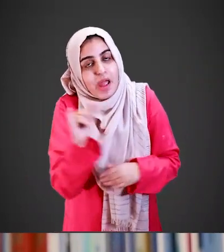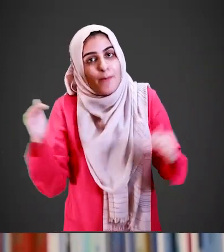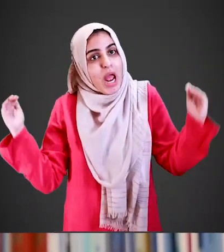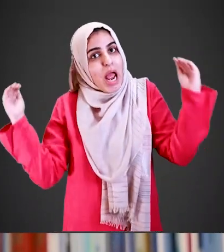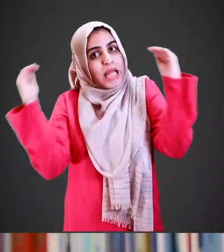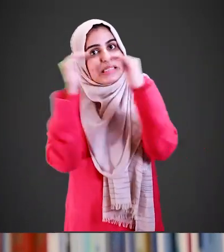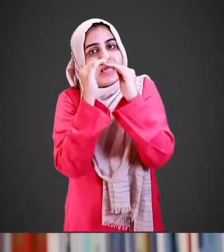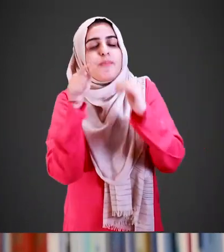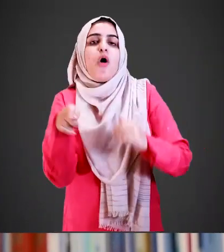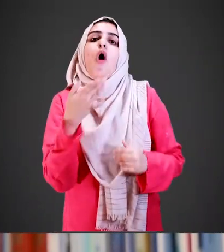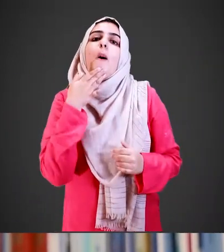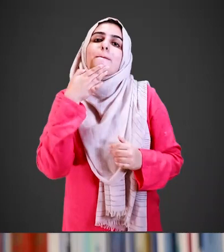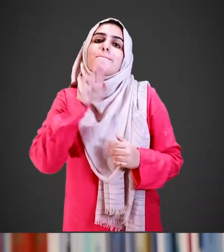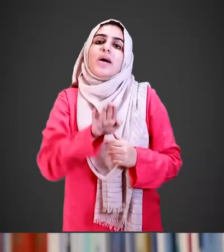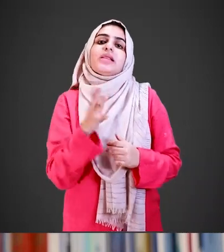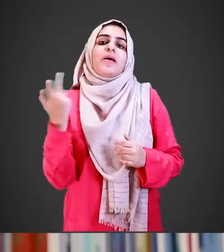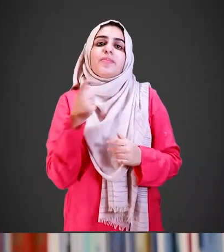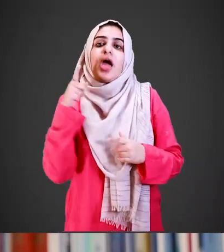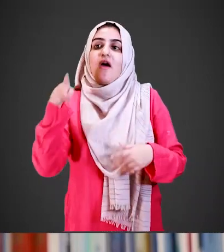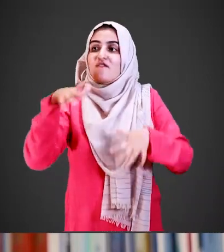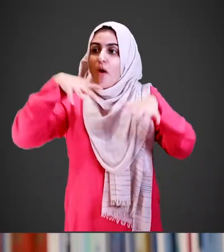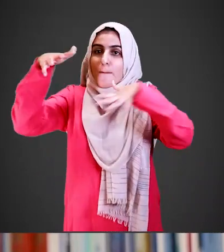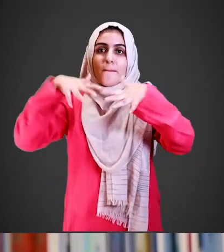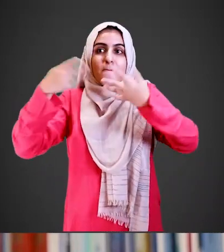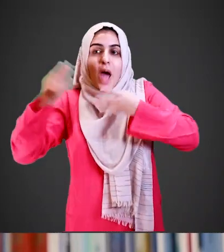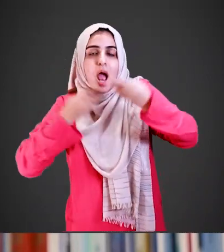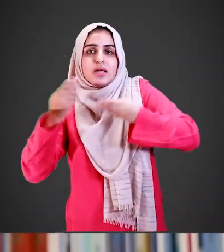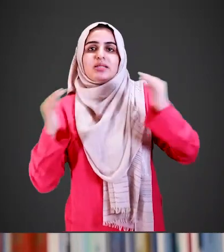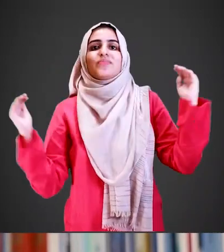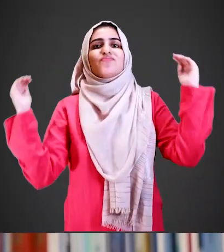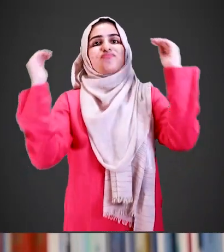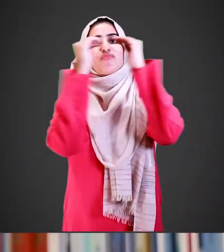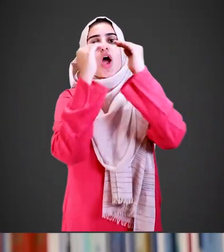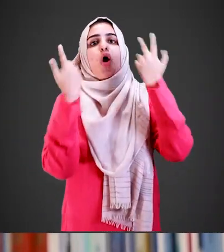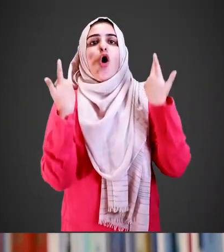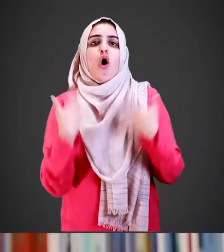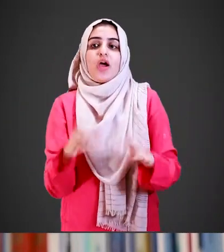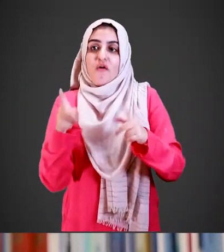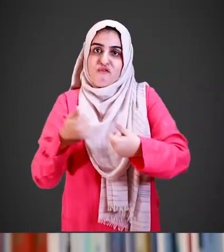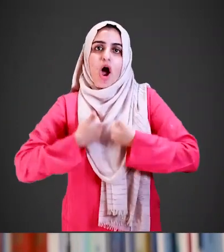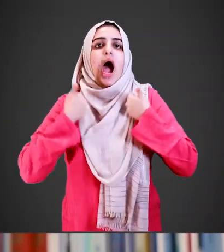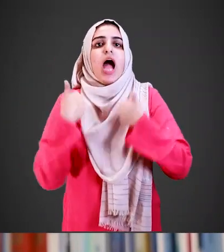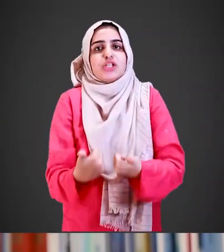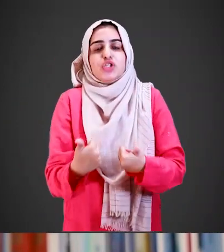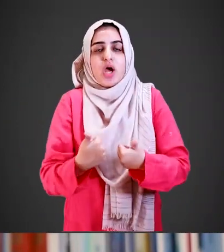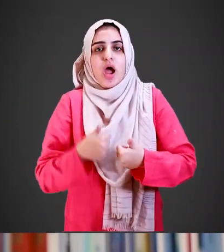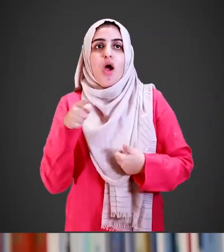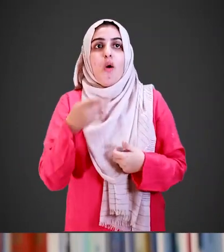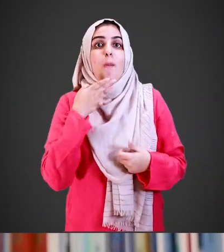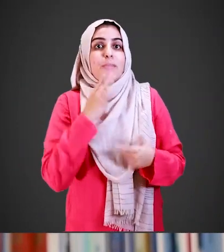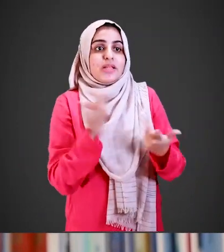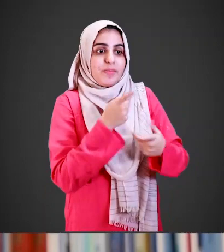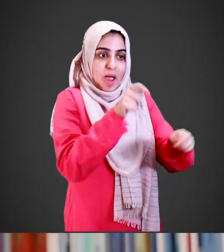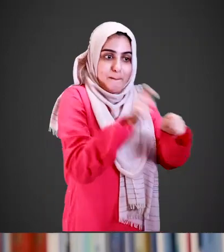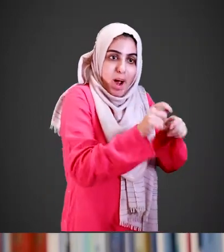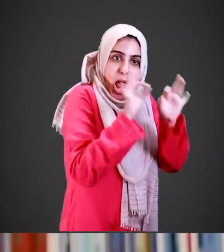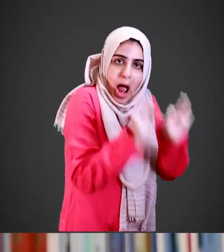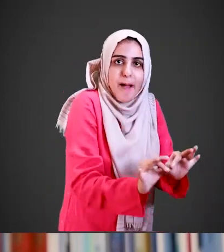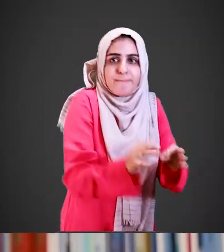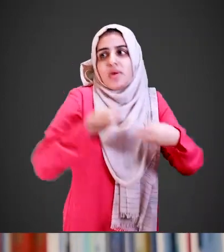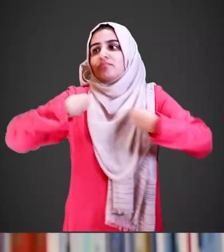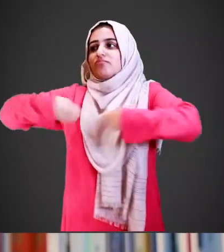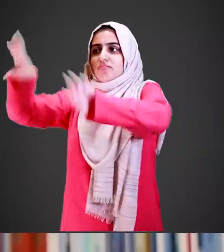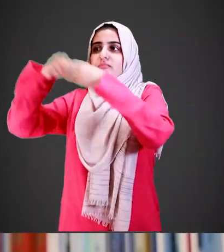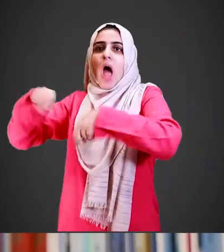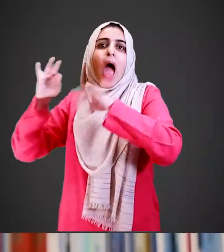जो तलब है 10 टन, तो इसका मतलब है आपकी मार्केट बराबर हो गई, इक्विलिब्रियम पे आ गई है कि आपकी जो जितनी तलब है उतनी रसद